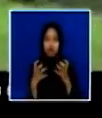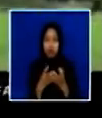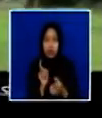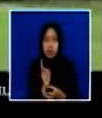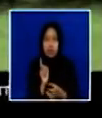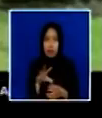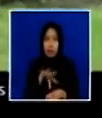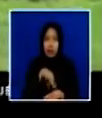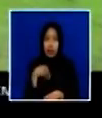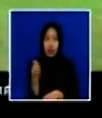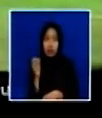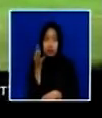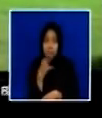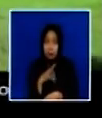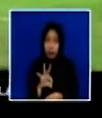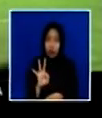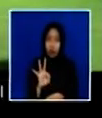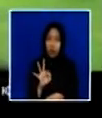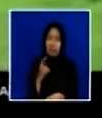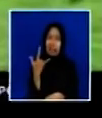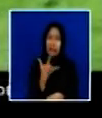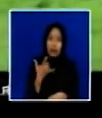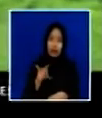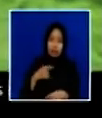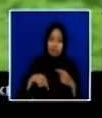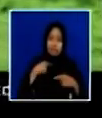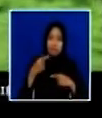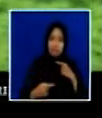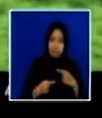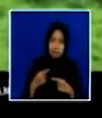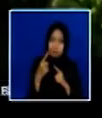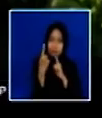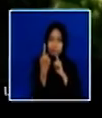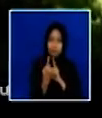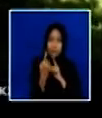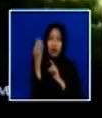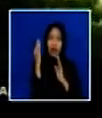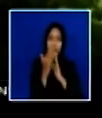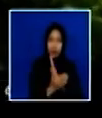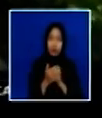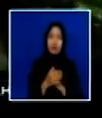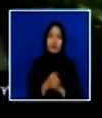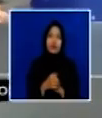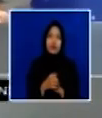tahun ajaran baru mendatang akan kembali dilakukan kegiatan belajar-mengajar secara tatap muka